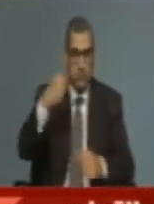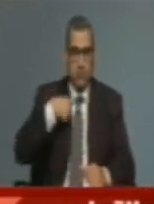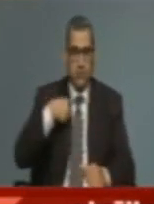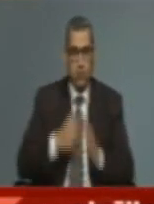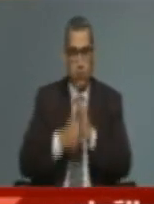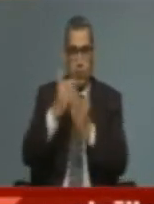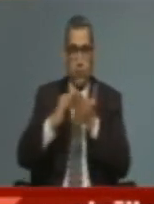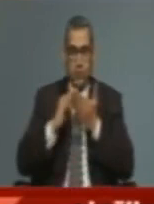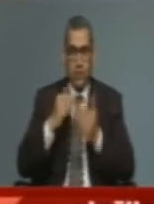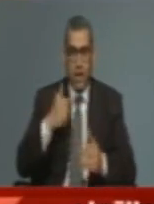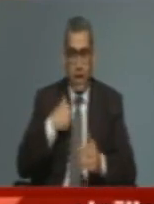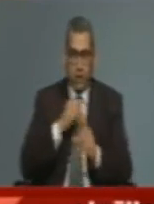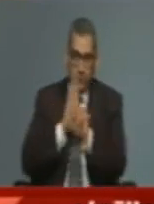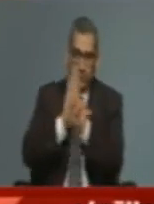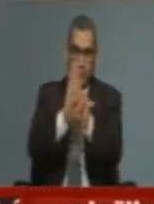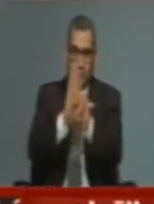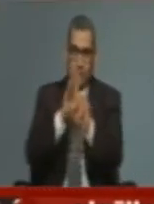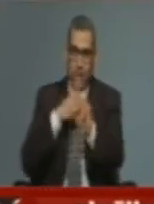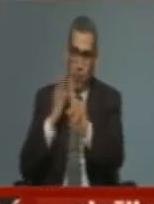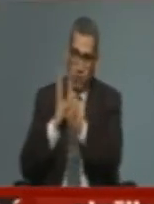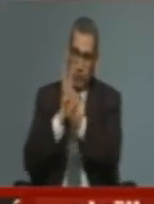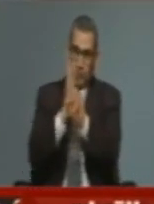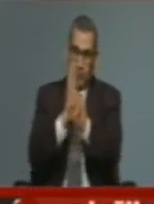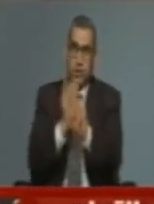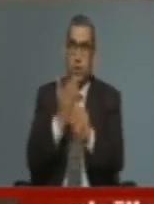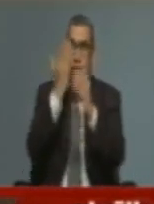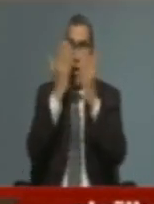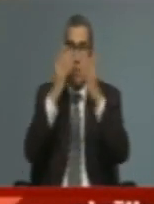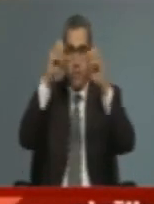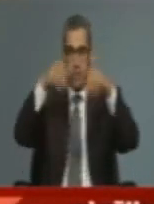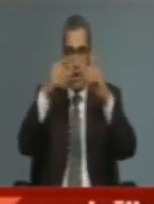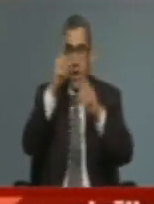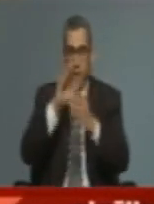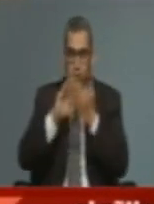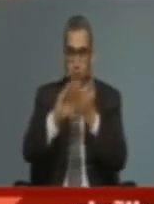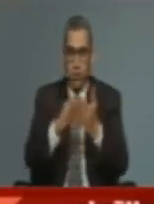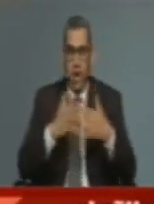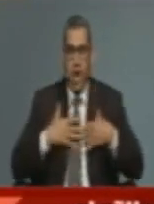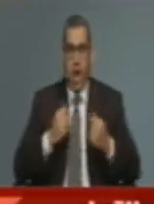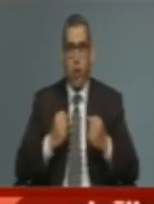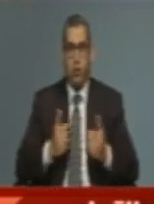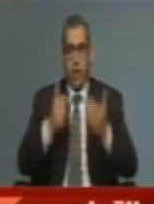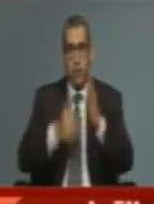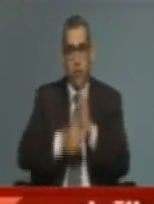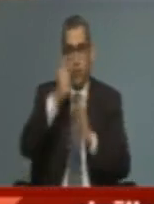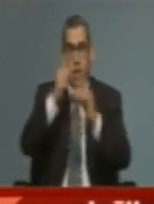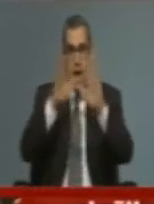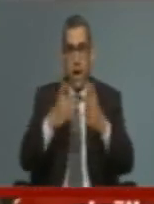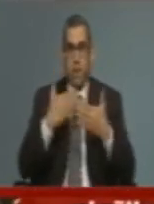احنا بظهرك ووراك. ربنا يبارك لك ويعينك ويقويك وينصرك ويخليك لينا يا